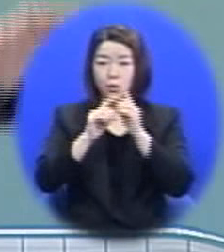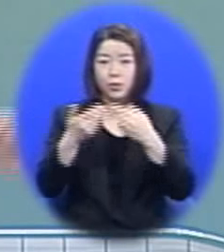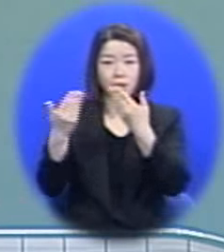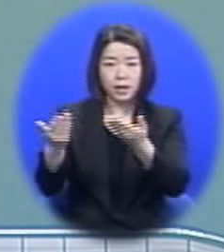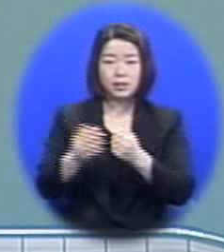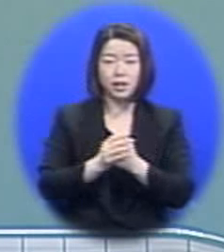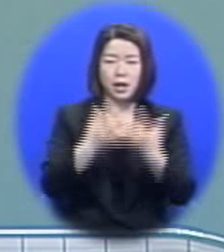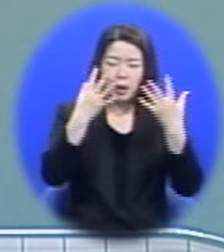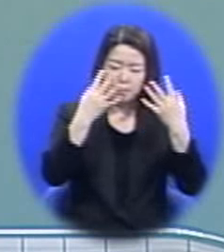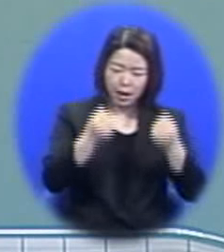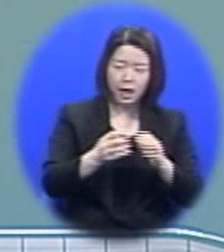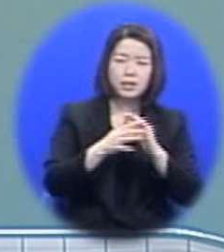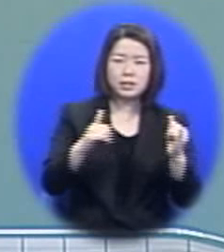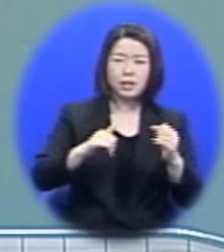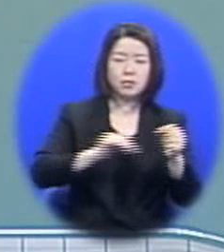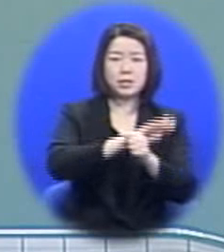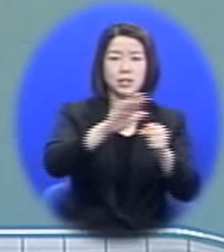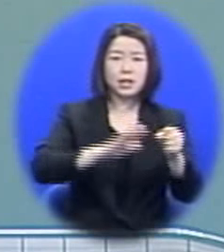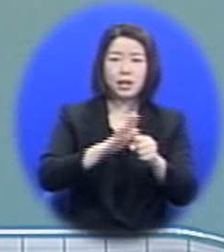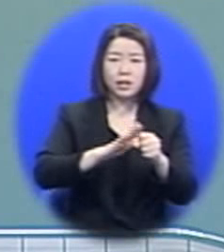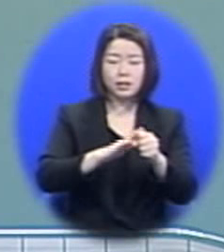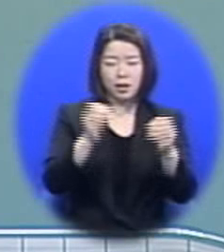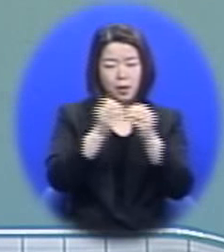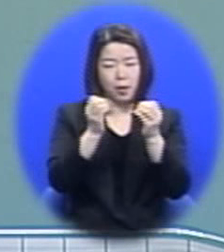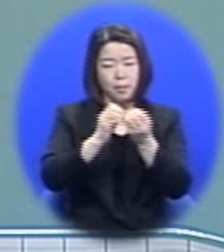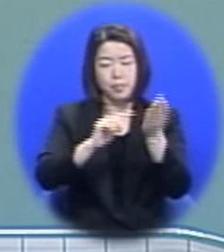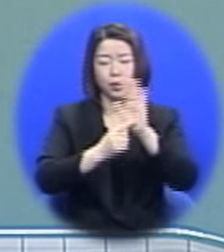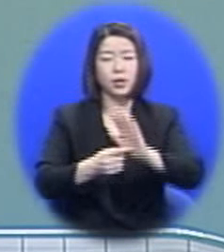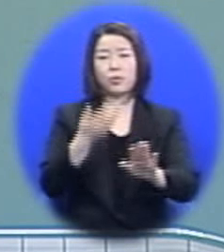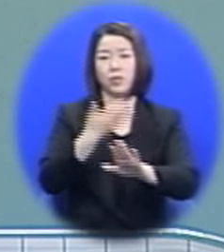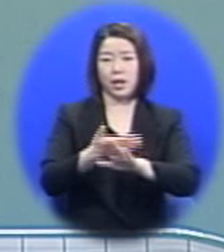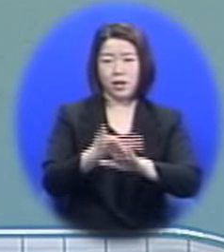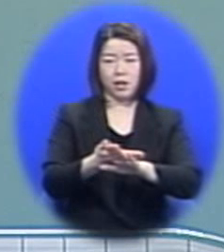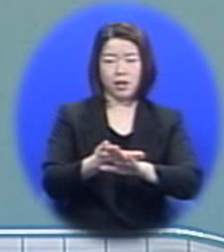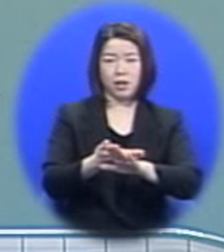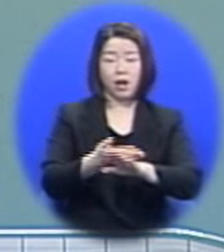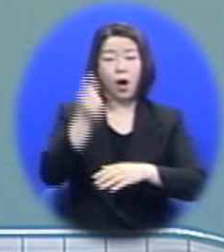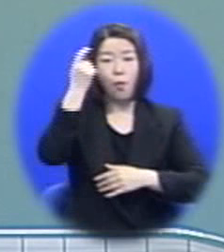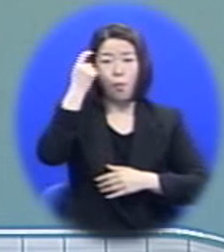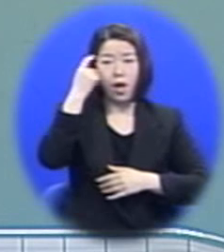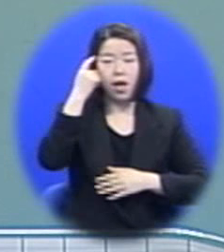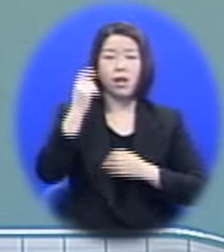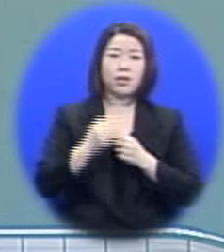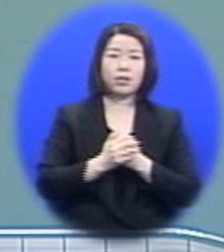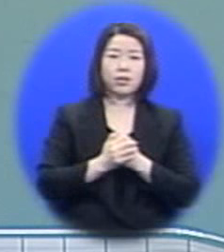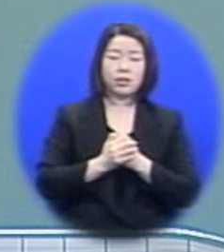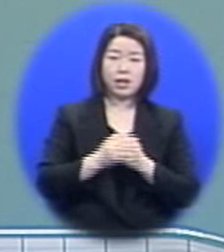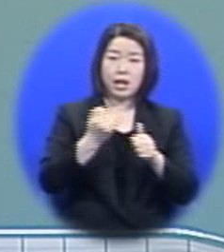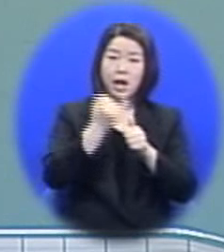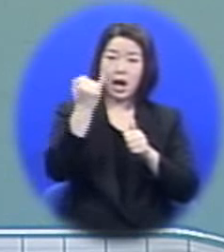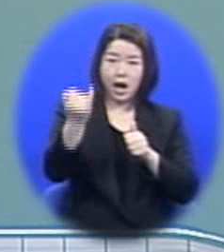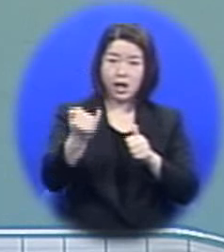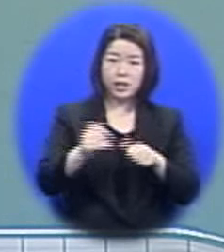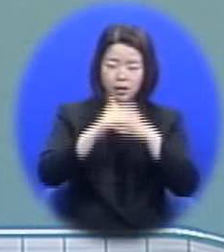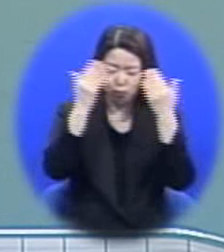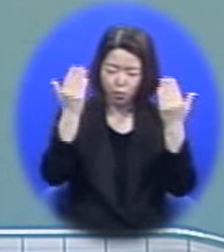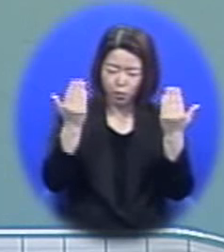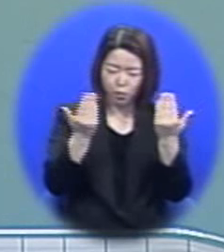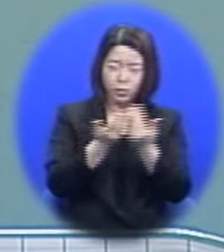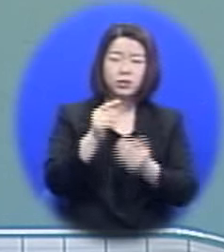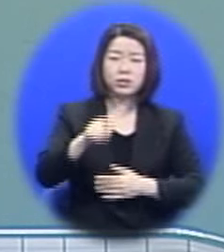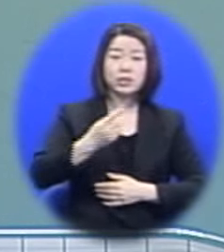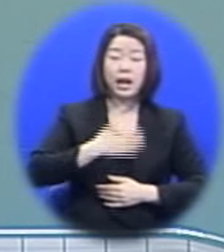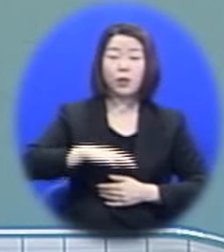많은 사람들이 사랑한다는 말과 달라 다릅니다. 왜 아내의 모든 것을